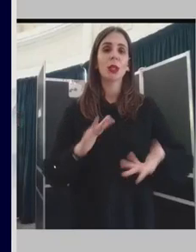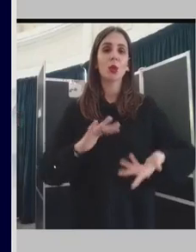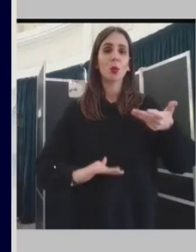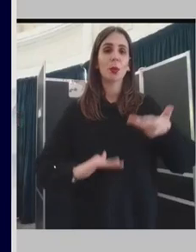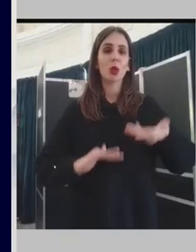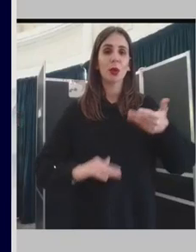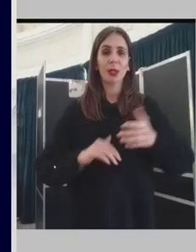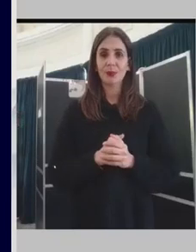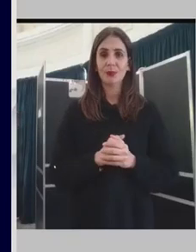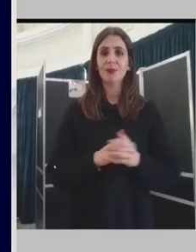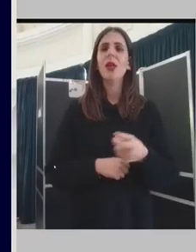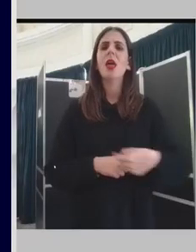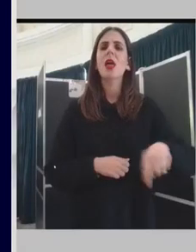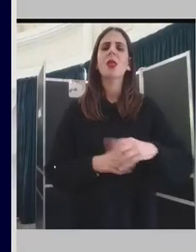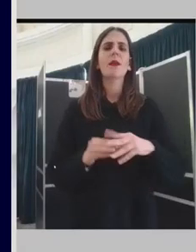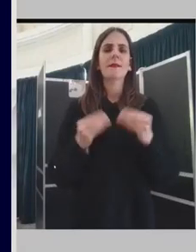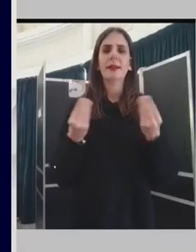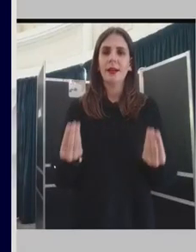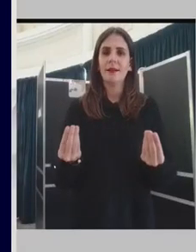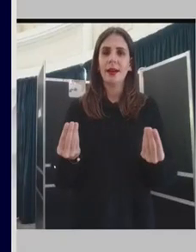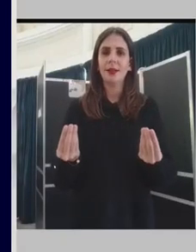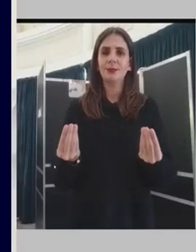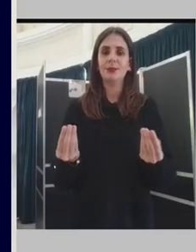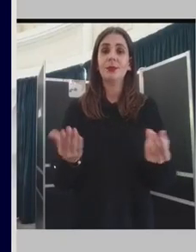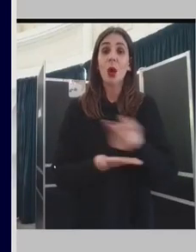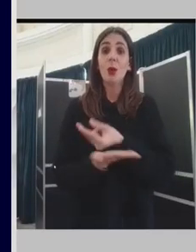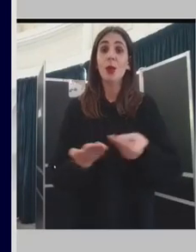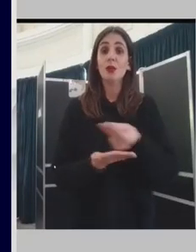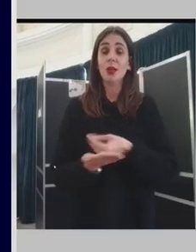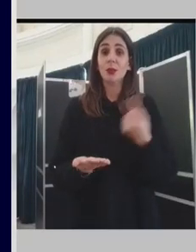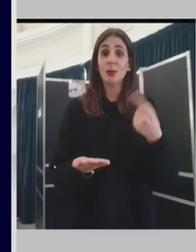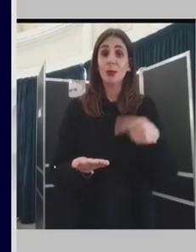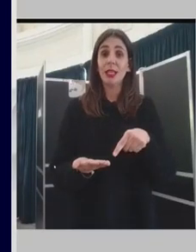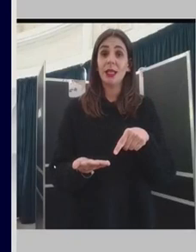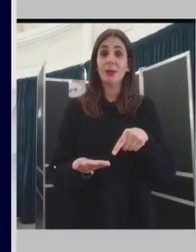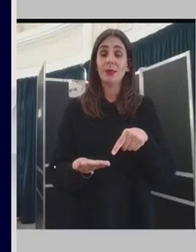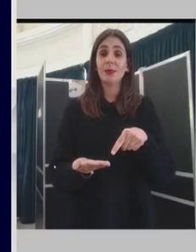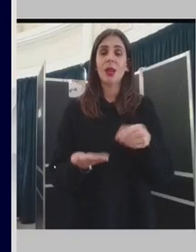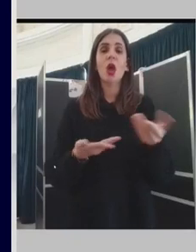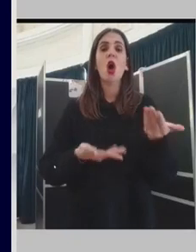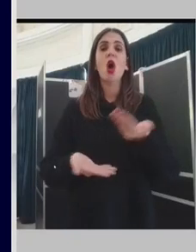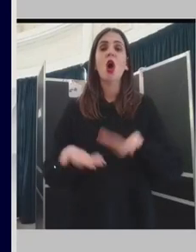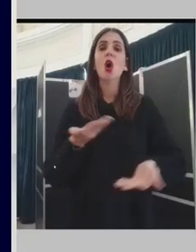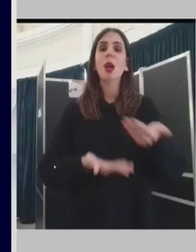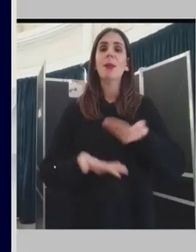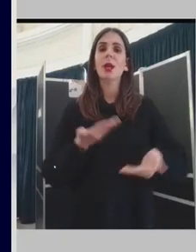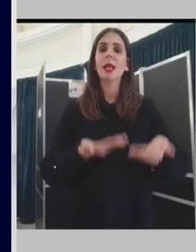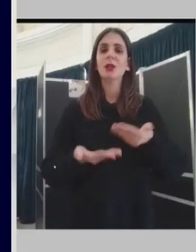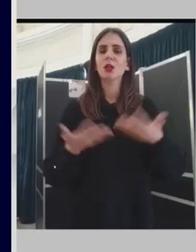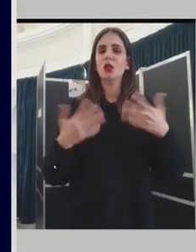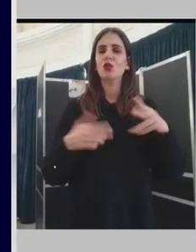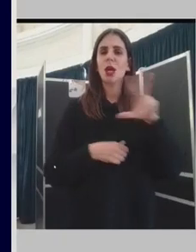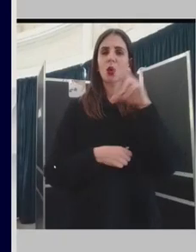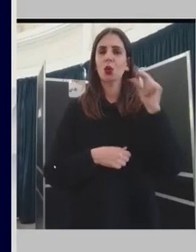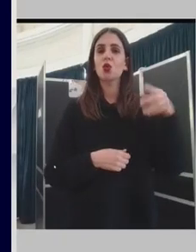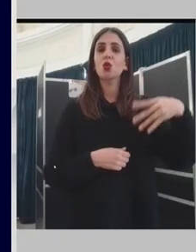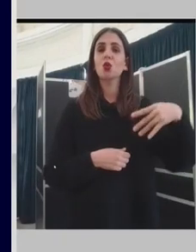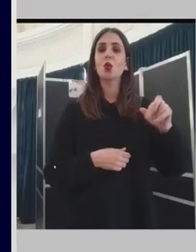cosa facciamo? È un progetto che ha la collaborazione, quindi è stato riconosciuto dal